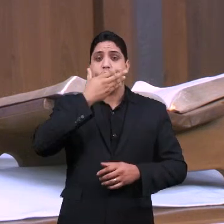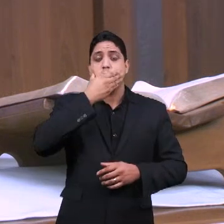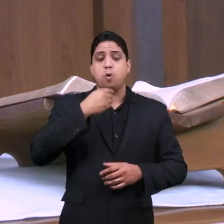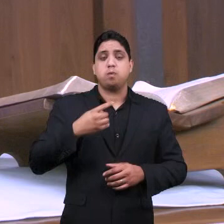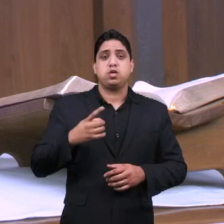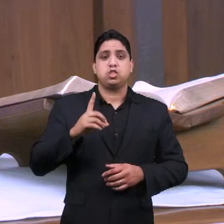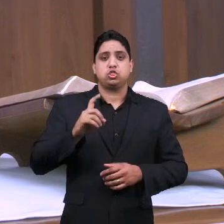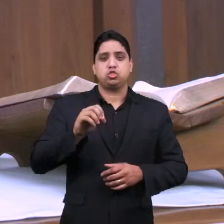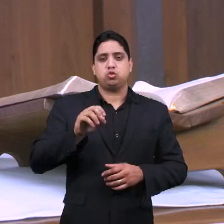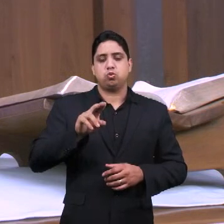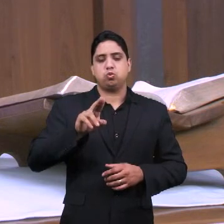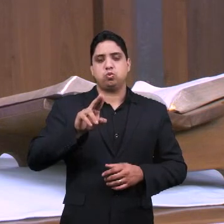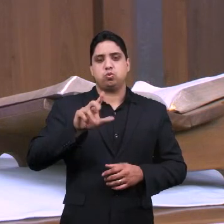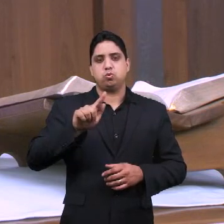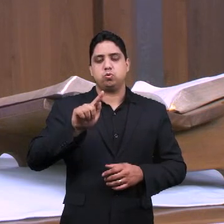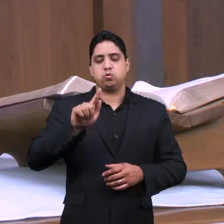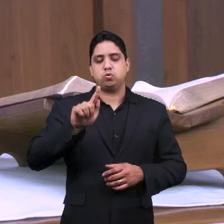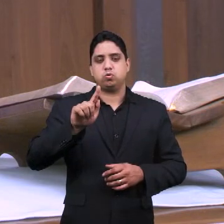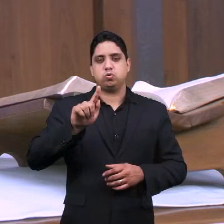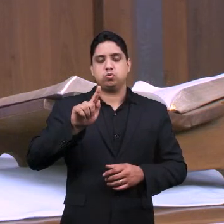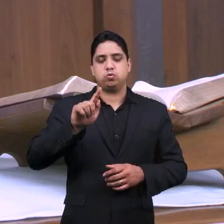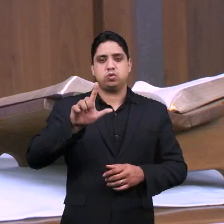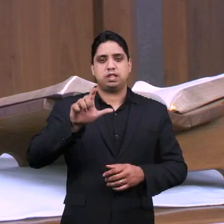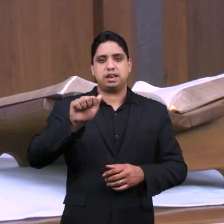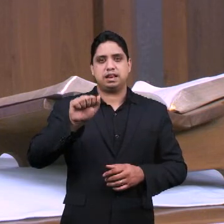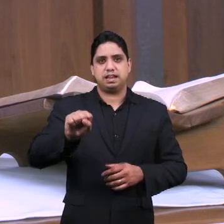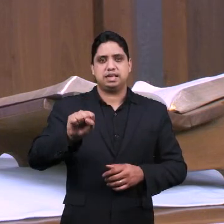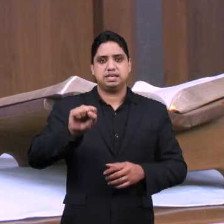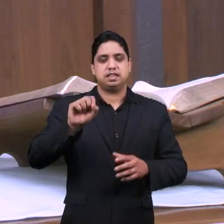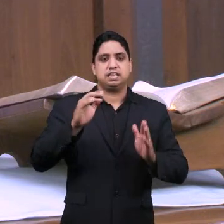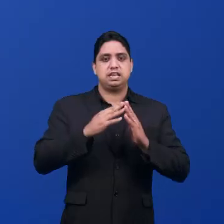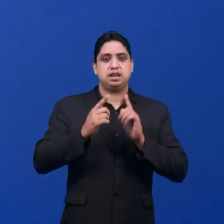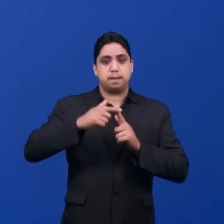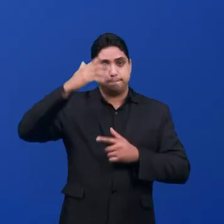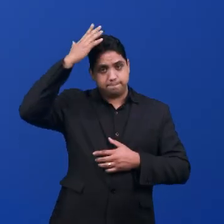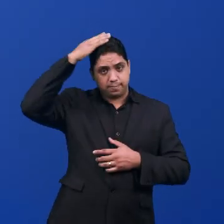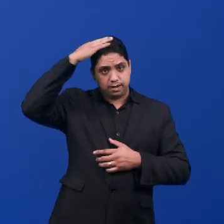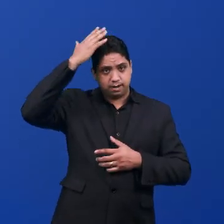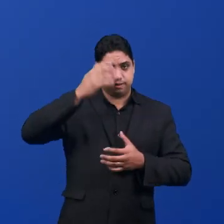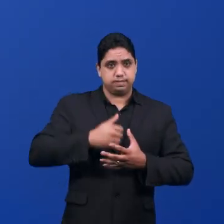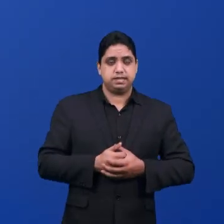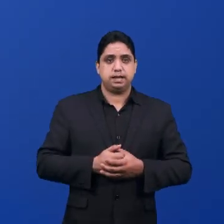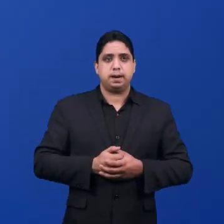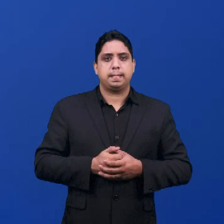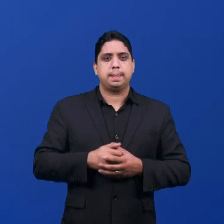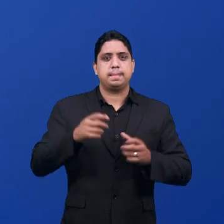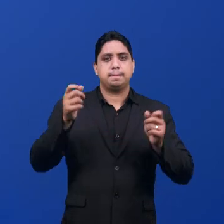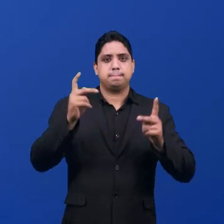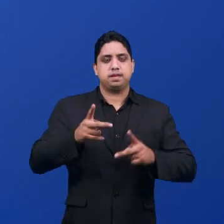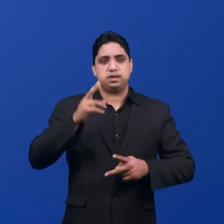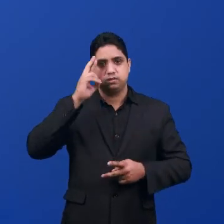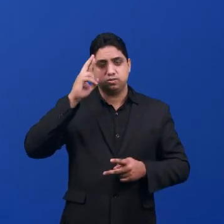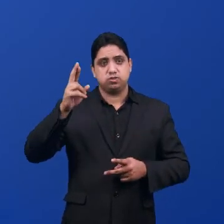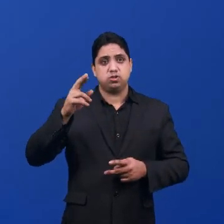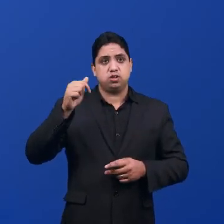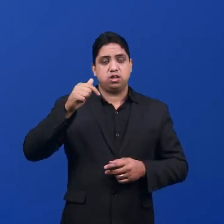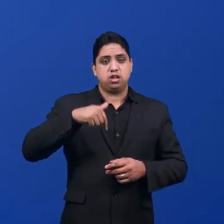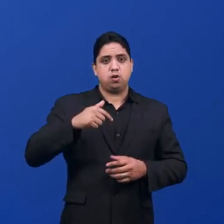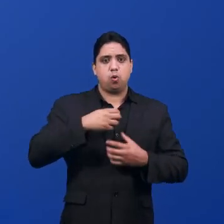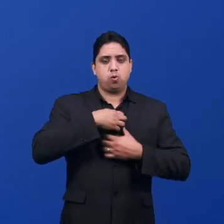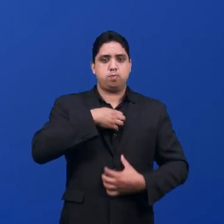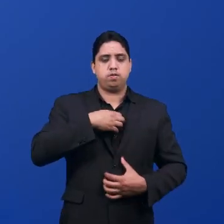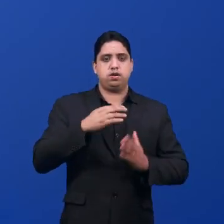celui qui va répondre, c'est Douglas. Douglas, groupe d'ouvriers, notre église à Curitiba, au Paraná. La paix du Seigneur, mes